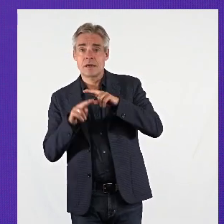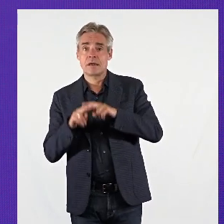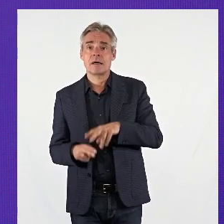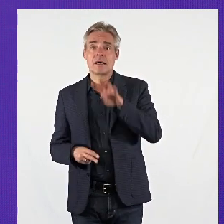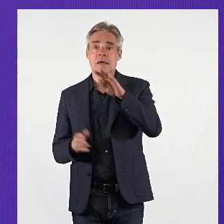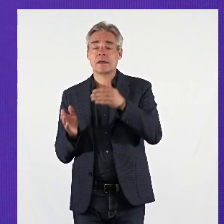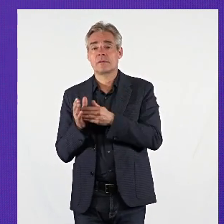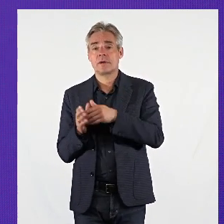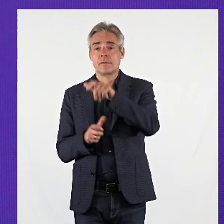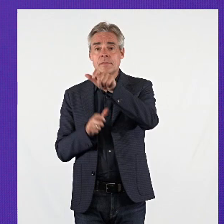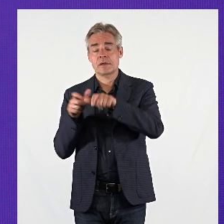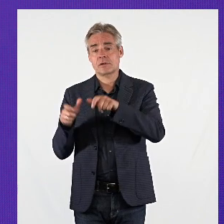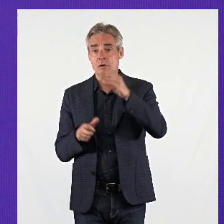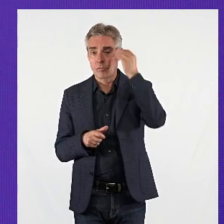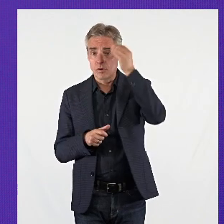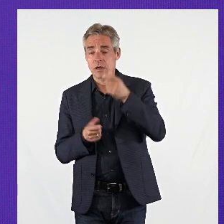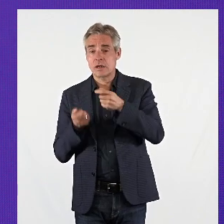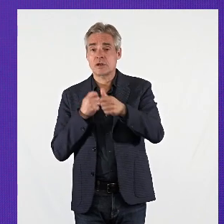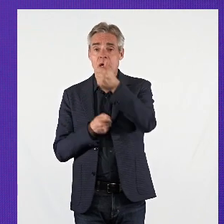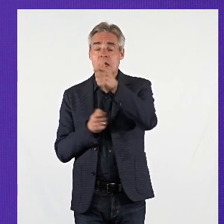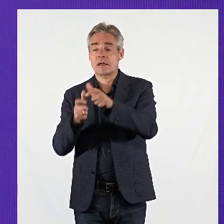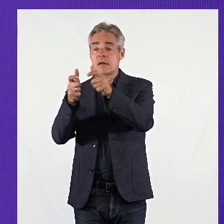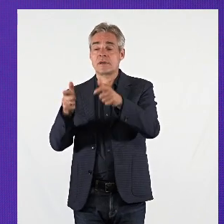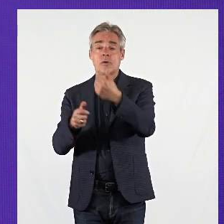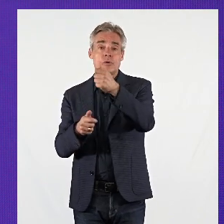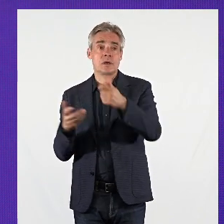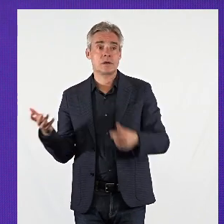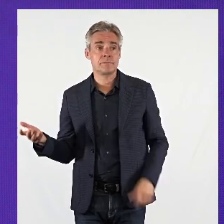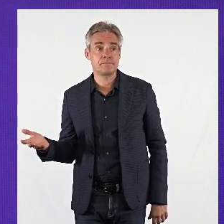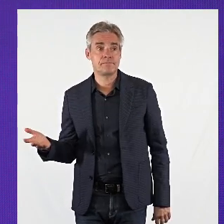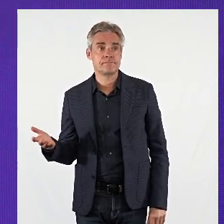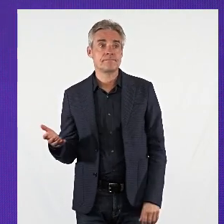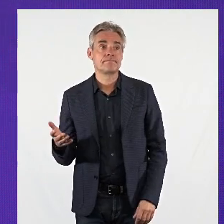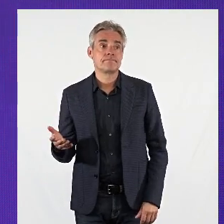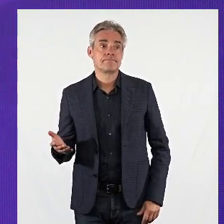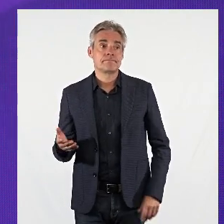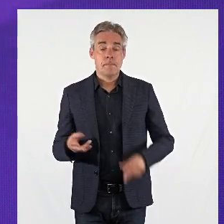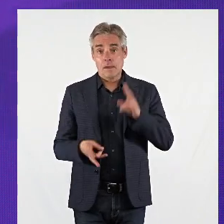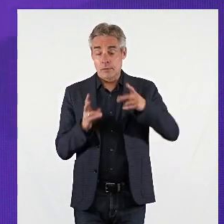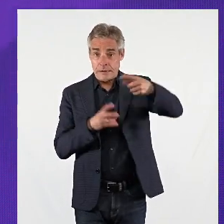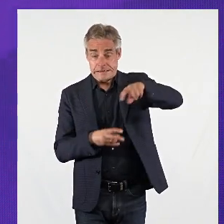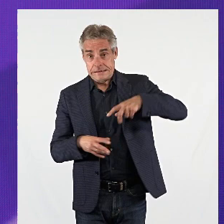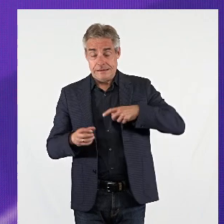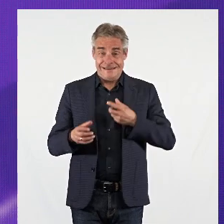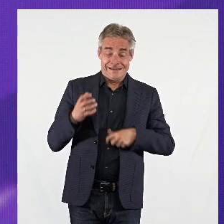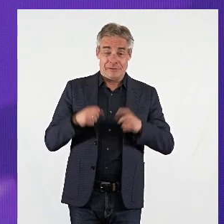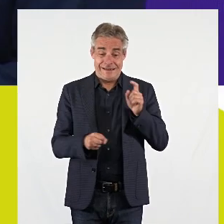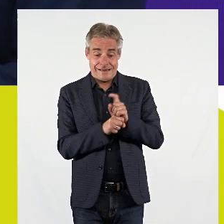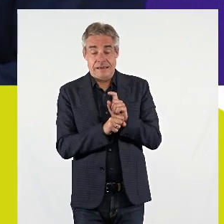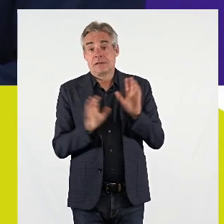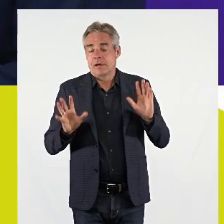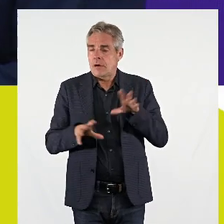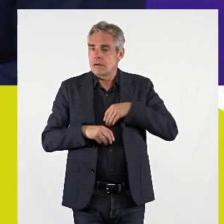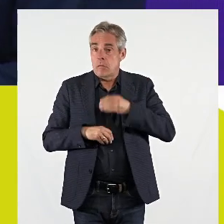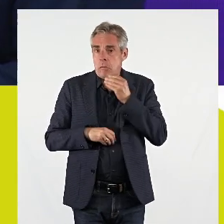personnes morales qui ne gèrent qu'un seul établissement et service. Alors là, je sais que ce n'est pas forcément un propos qui va faire plaisir, mais je l'assume.